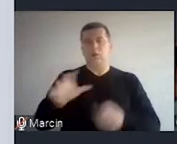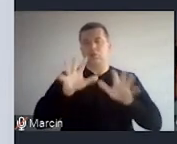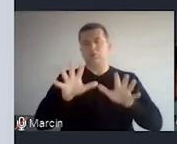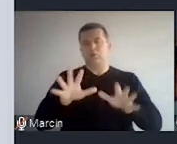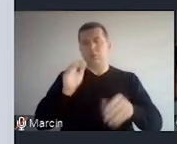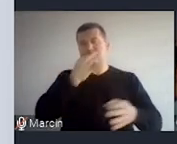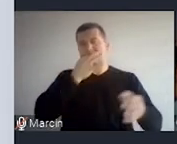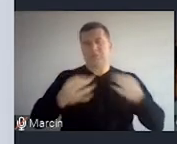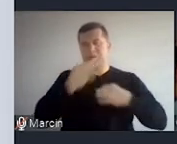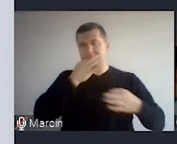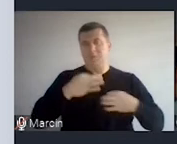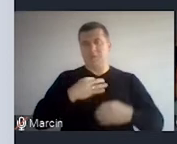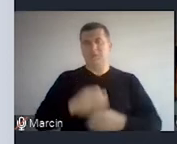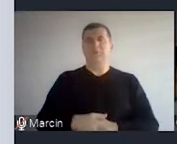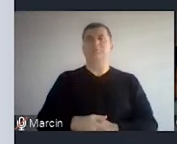na zadawanie pytań.